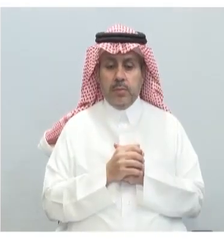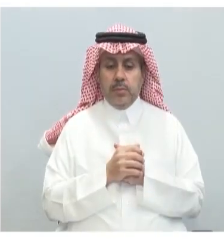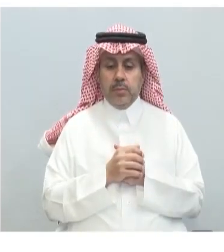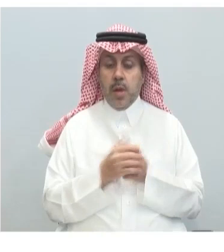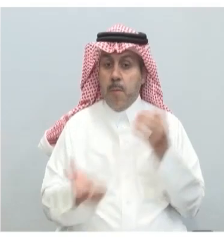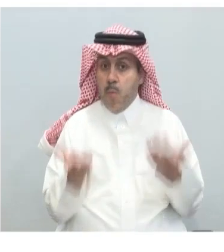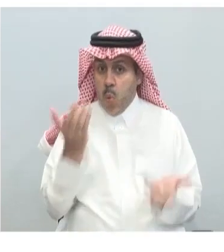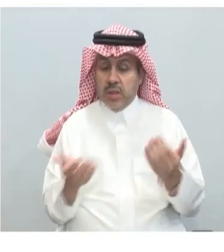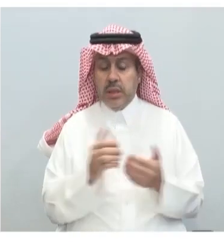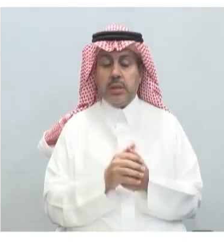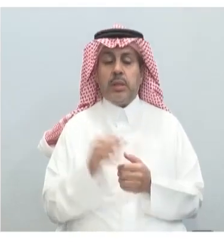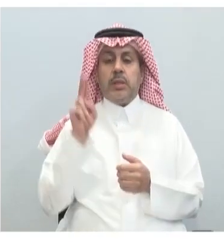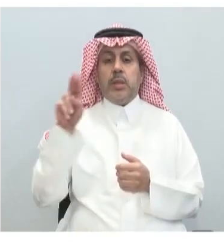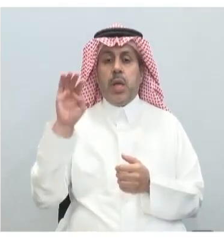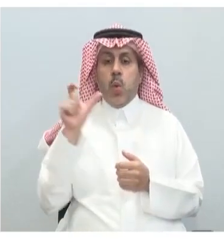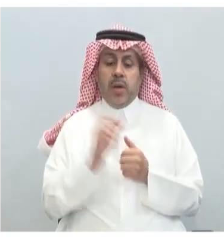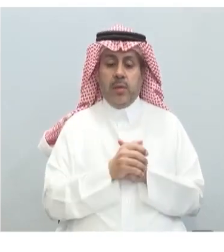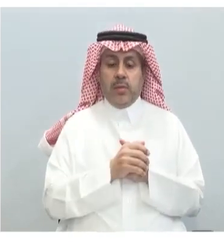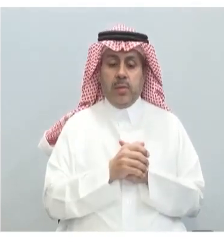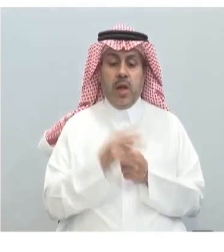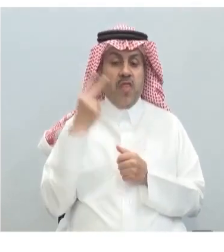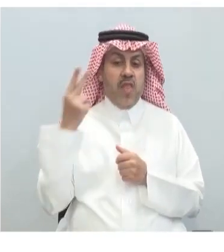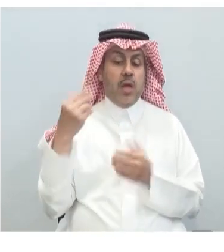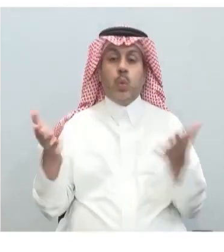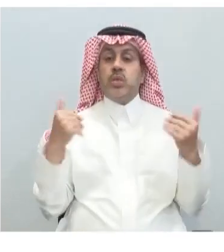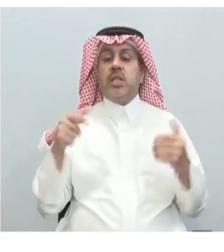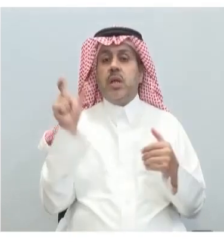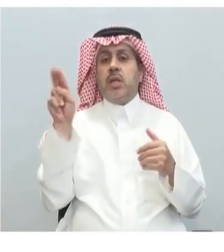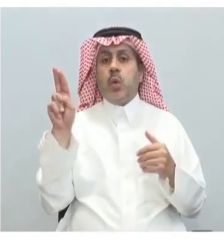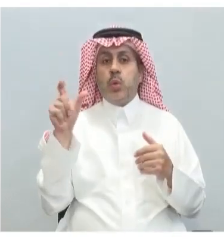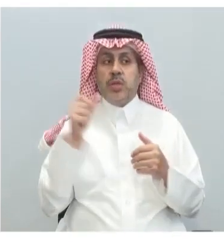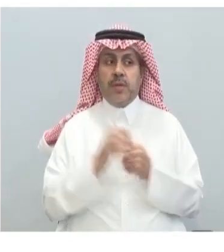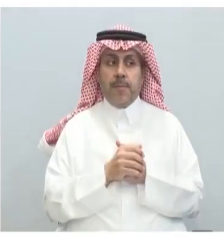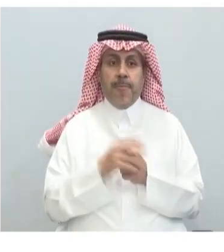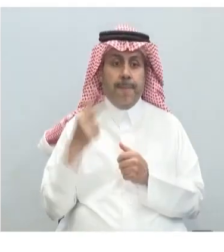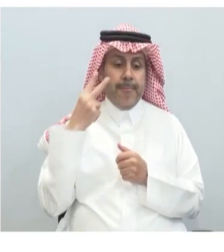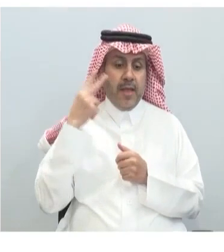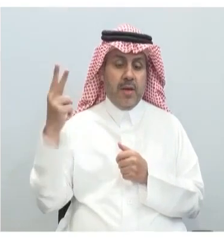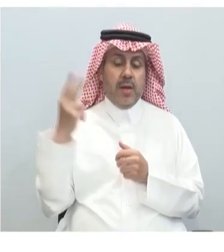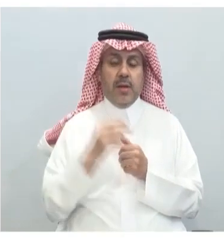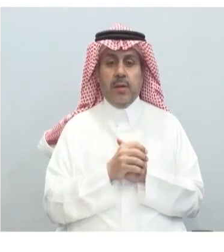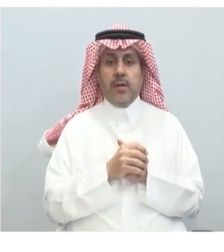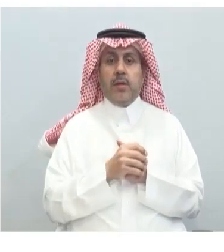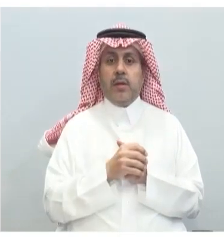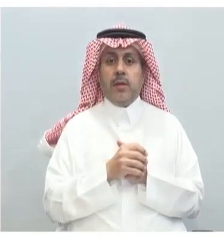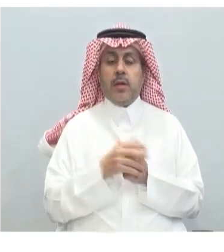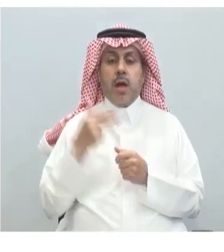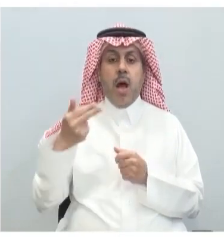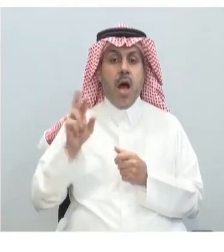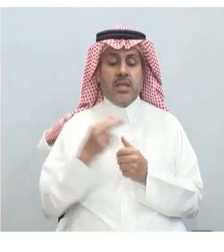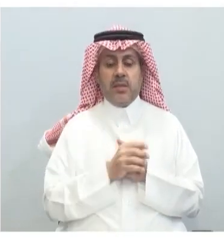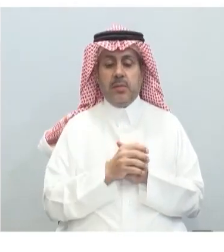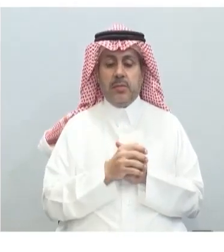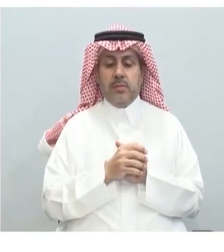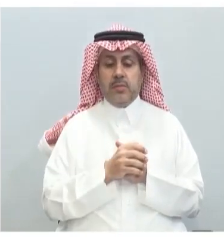معادله تكوين ثاني اكسيد النيتروجين لاحظ نحتاج هنا اثين عفوا نيتروجين بحاله غازيه لاحظ مول